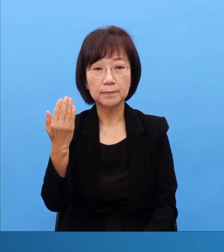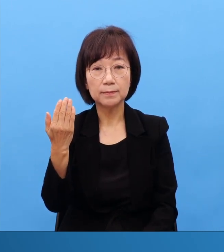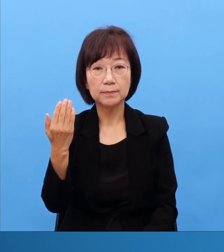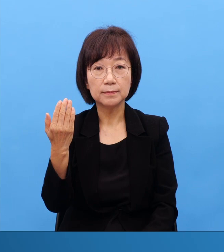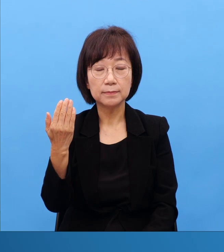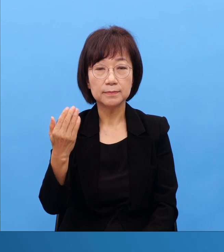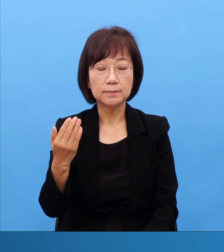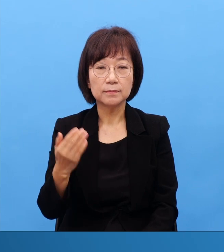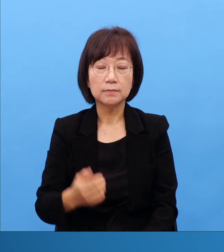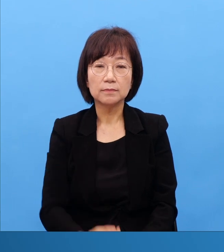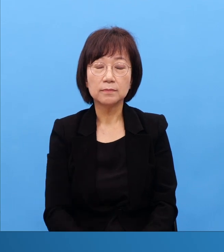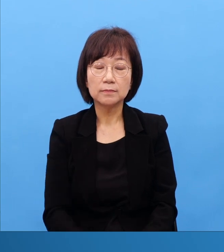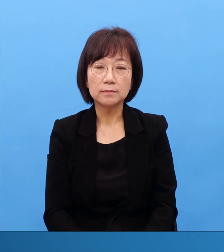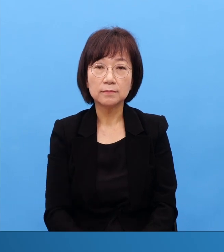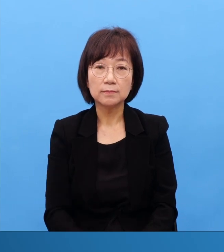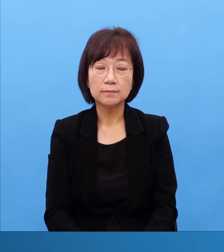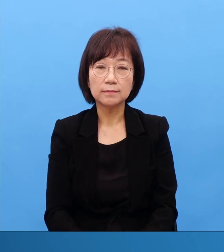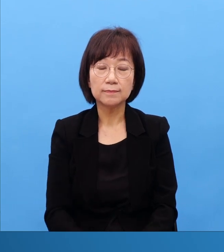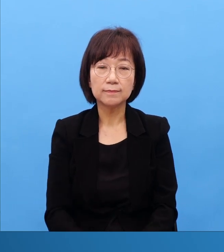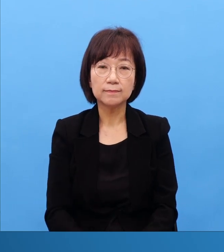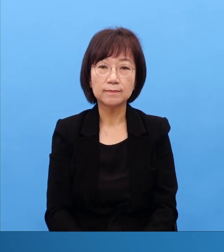자, 오늘 여러분이